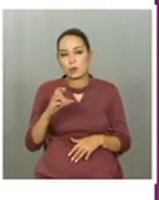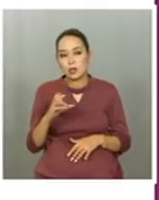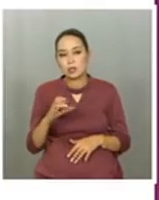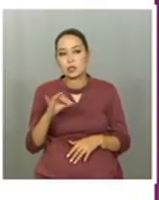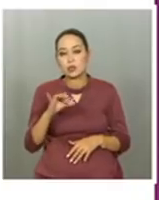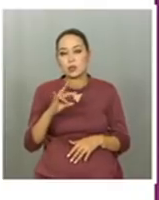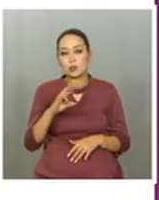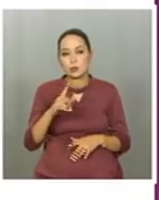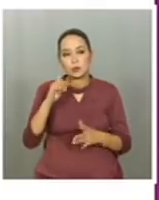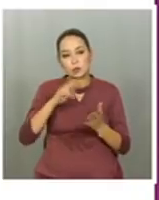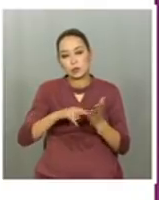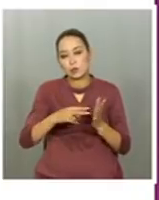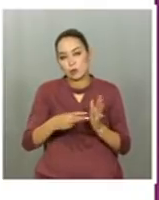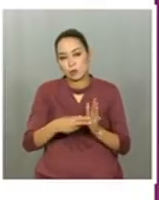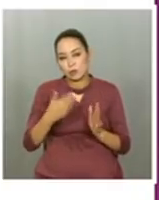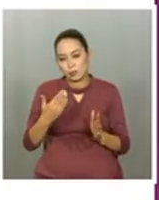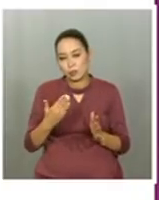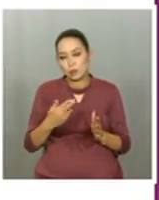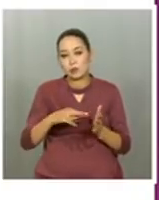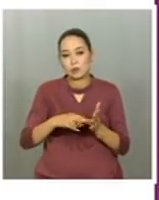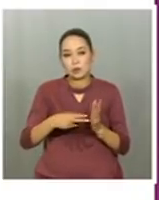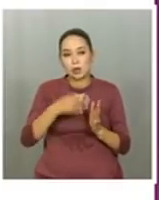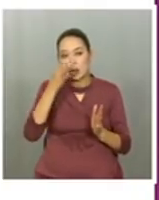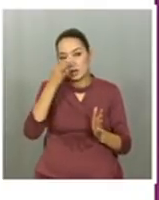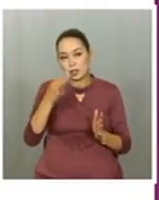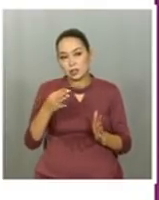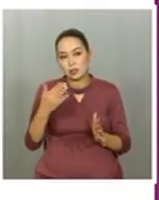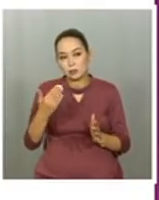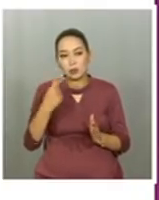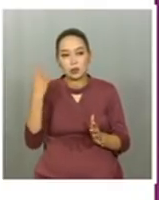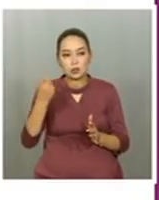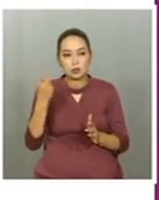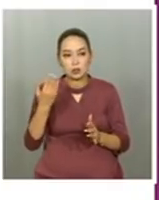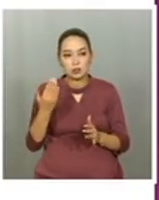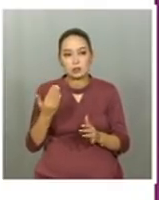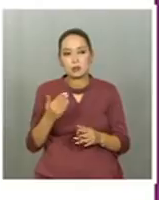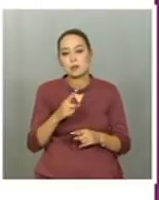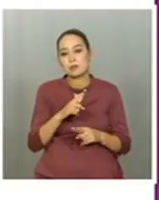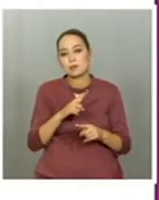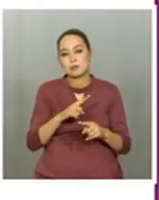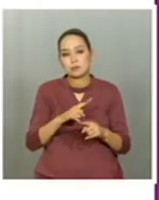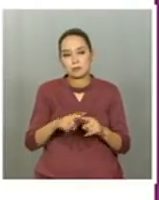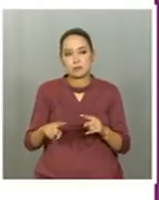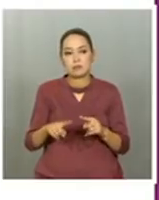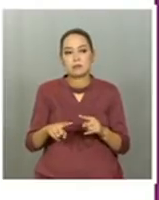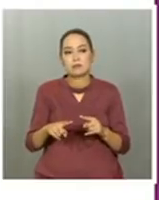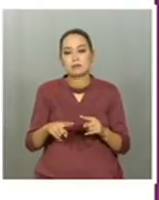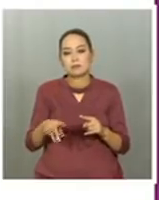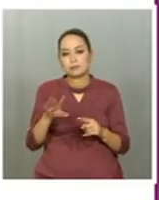қабылдаған болатын. Бұл жоспар Германияның шаруашылығын біршама жетістікке жетуіне